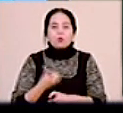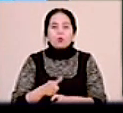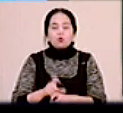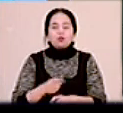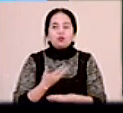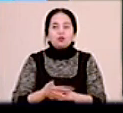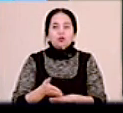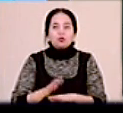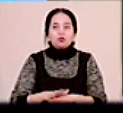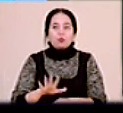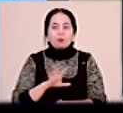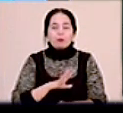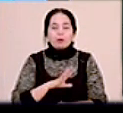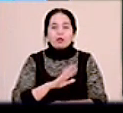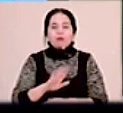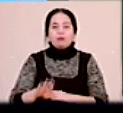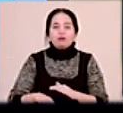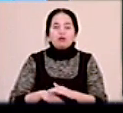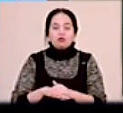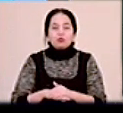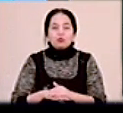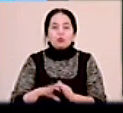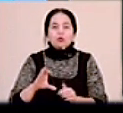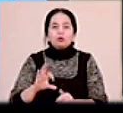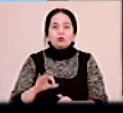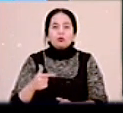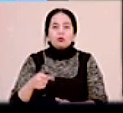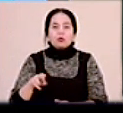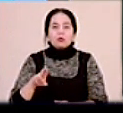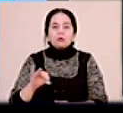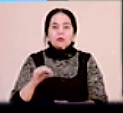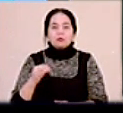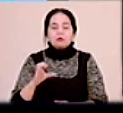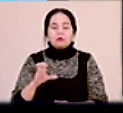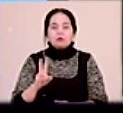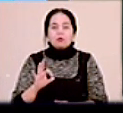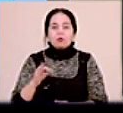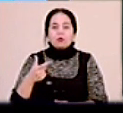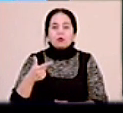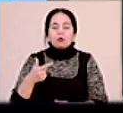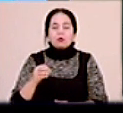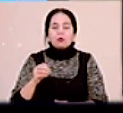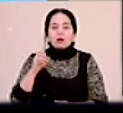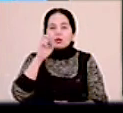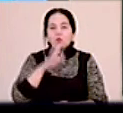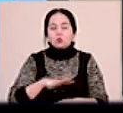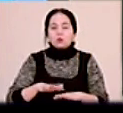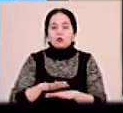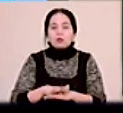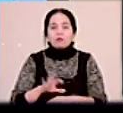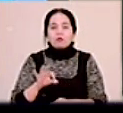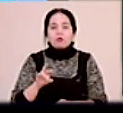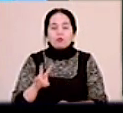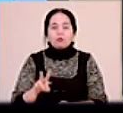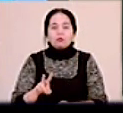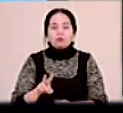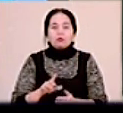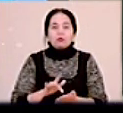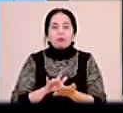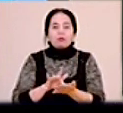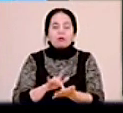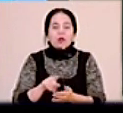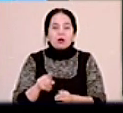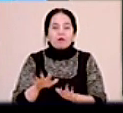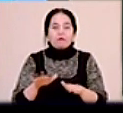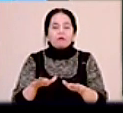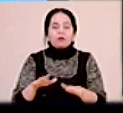Очень тяжело было подчинено сагдийское государство. Александр Македонский направил войско